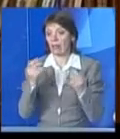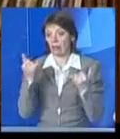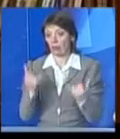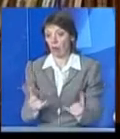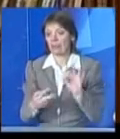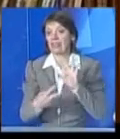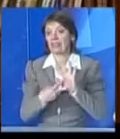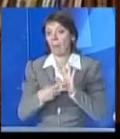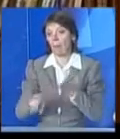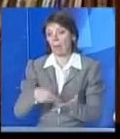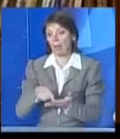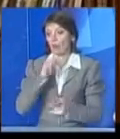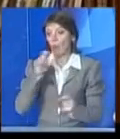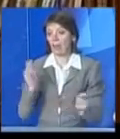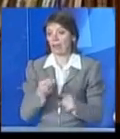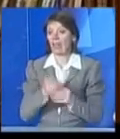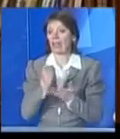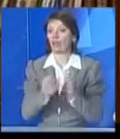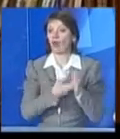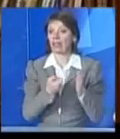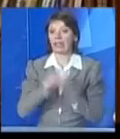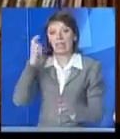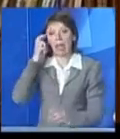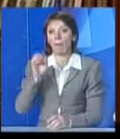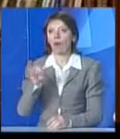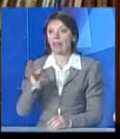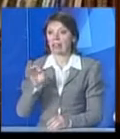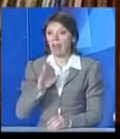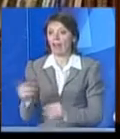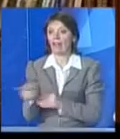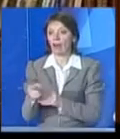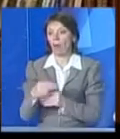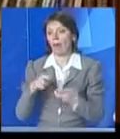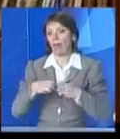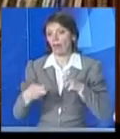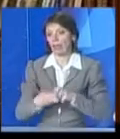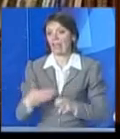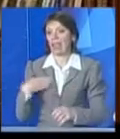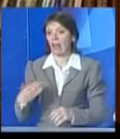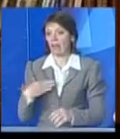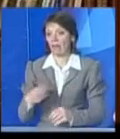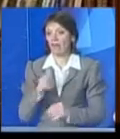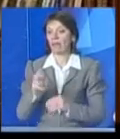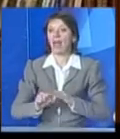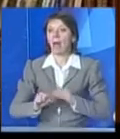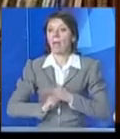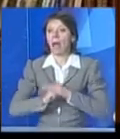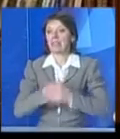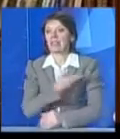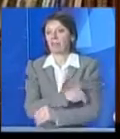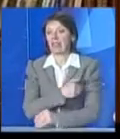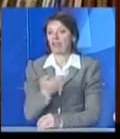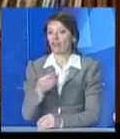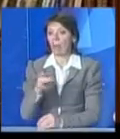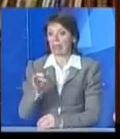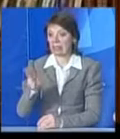7 містах України. Це є Донецьк, Київ, Борислав, Тернопіль, Івано-Франківськ і Львів на базі шпиталю Шептицького.